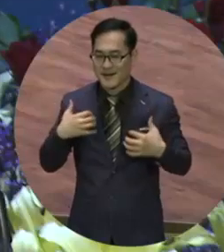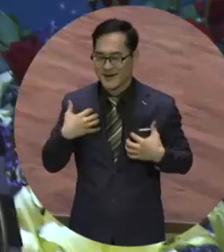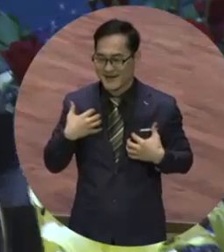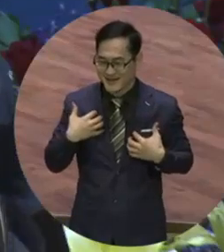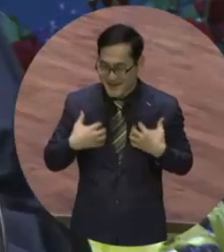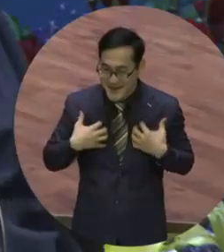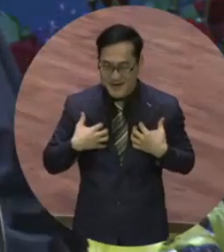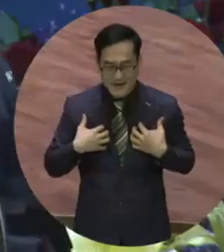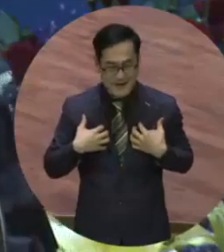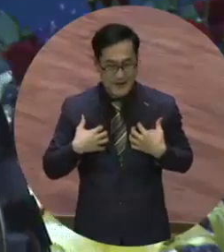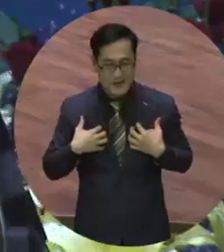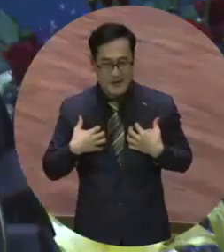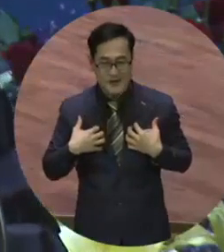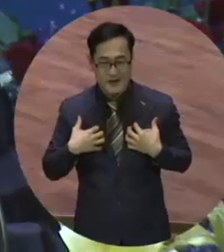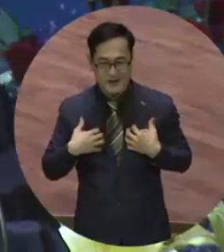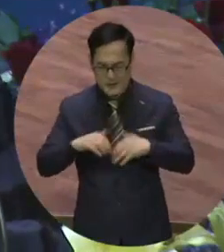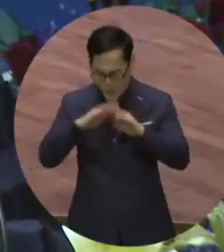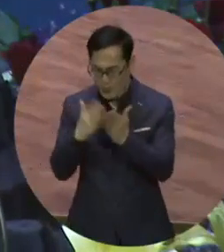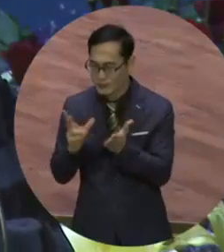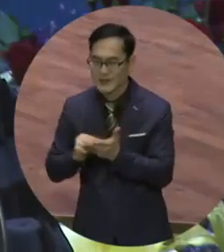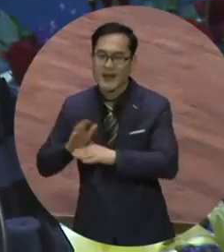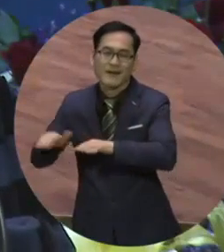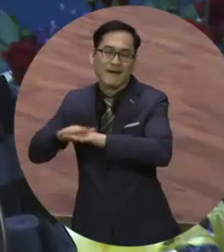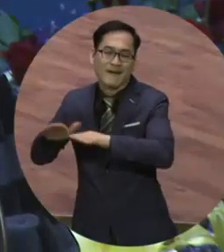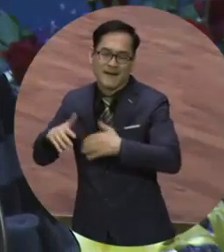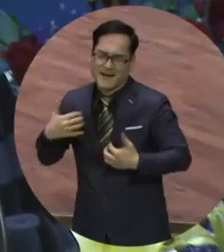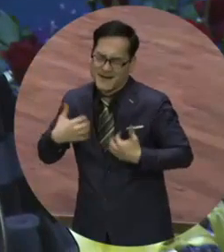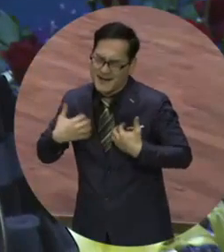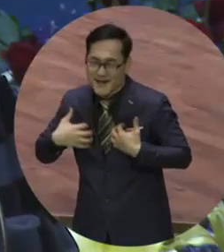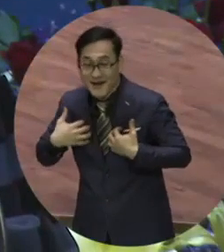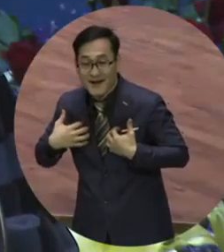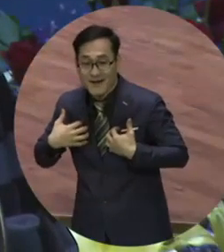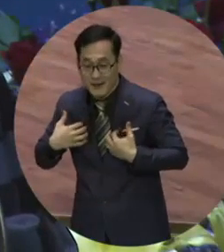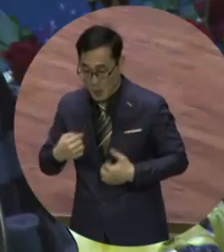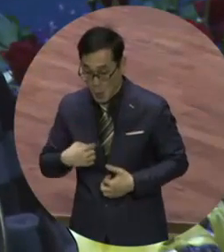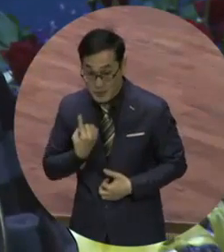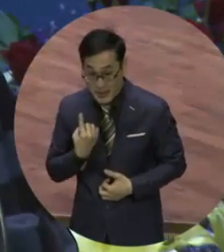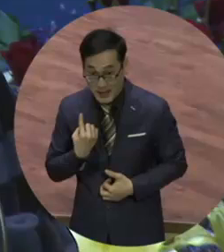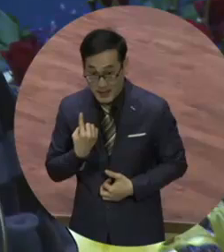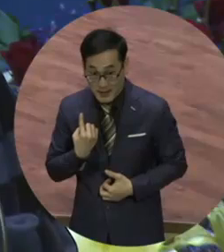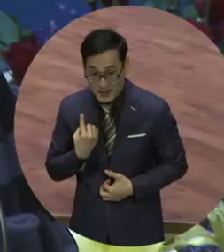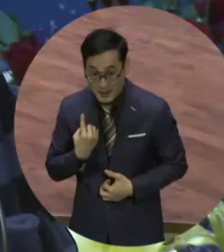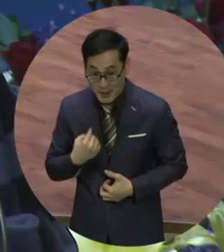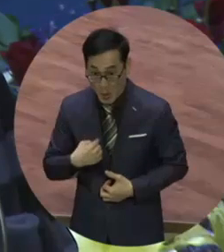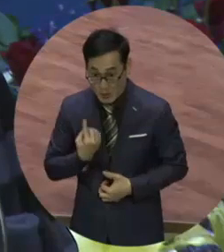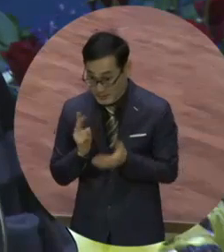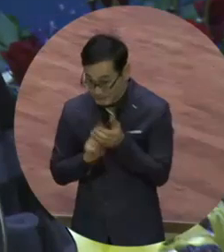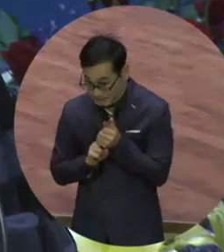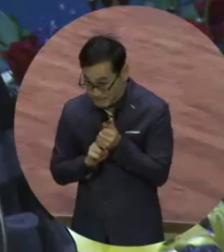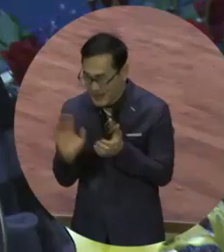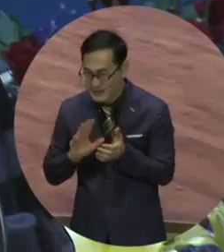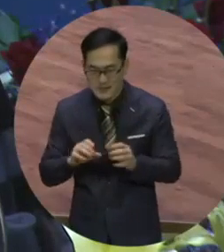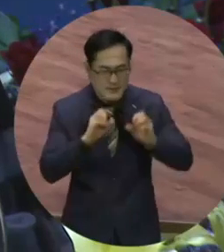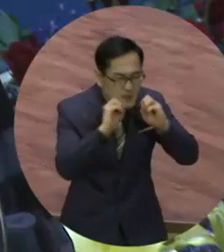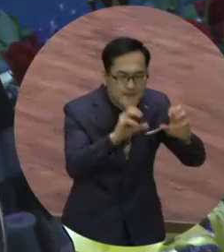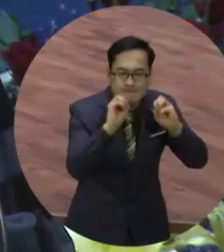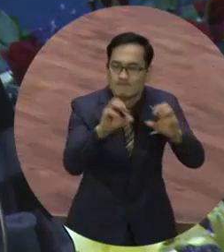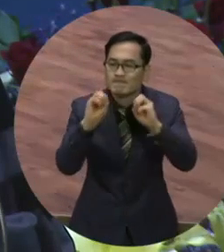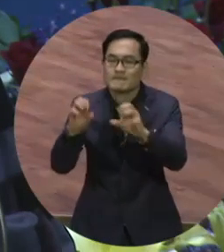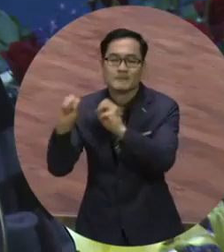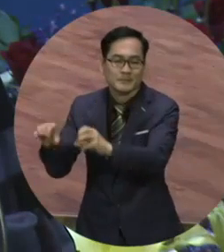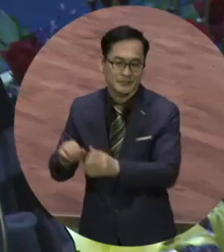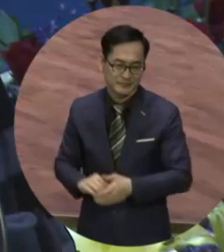문제 해결되었다. 이 진리를 이제는 선포하는 삶을 살아야 돼. 아멘. 선포하는